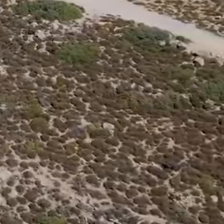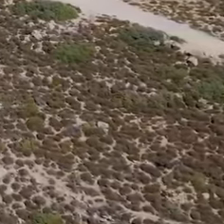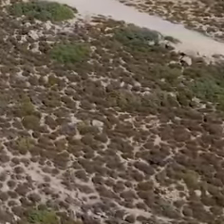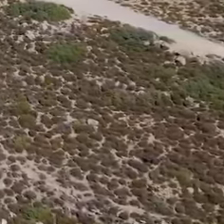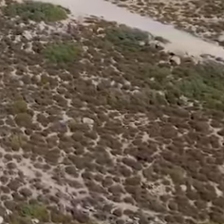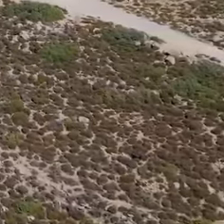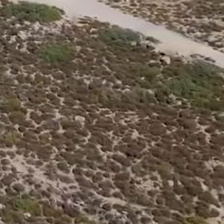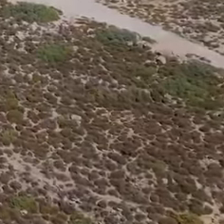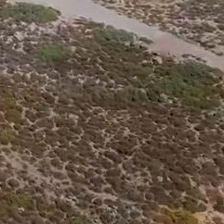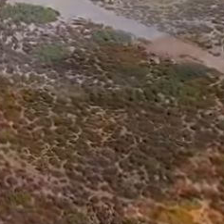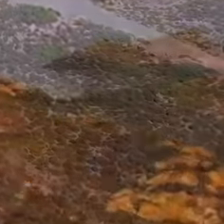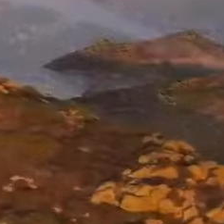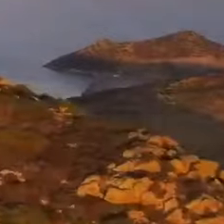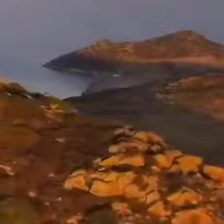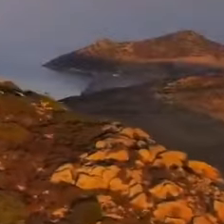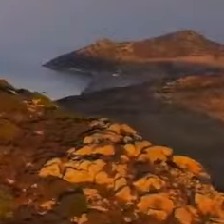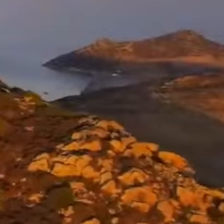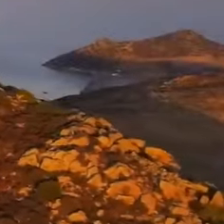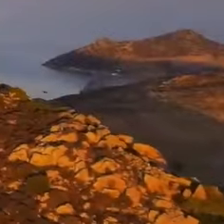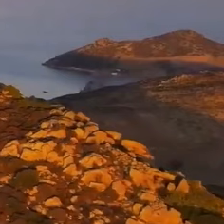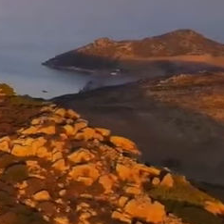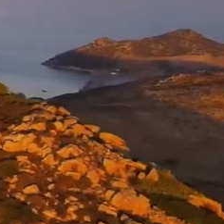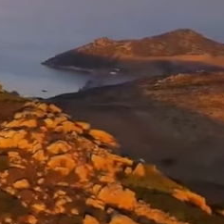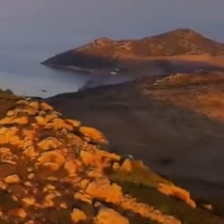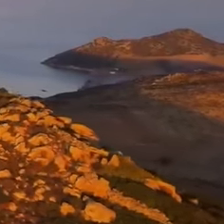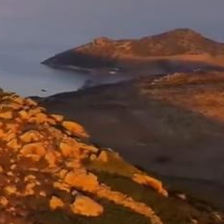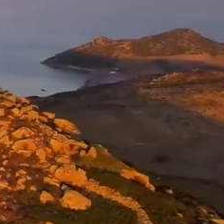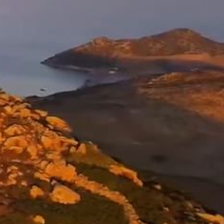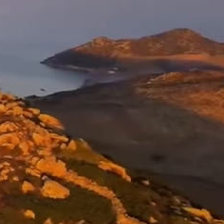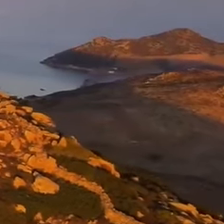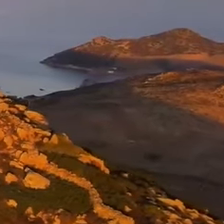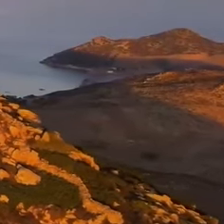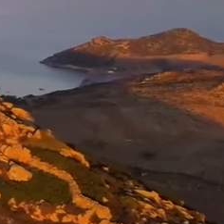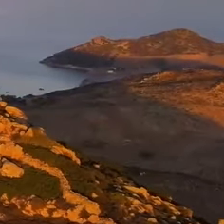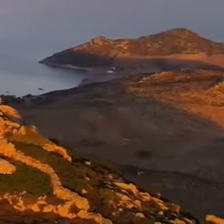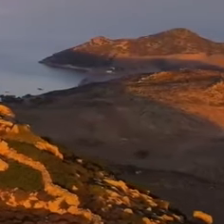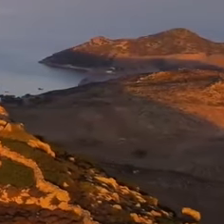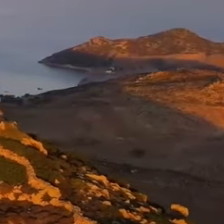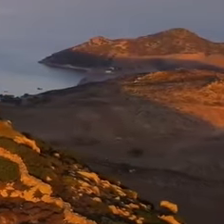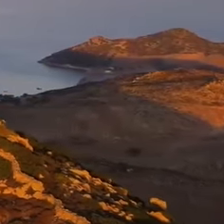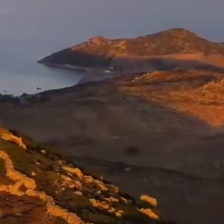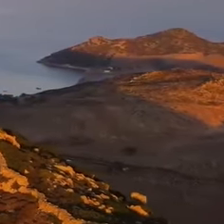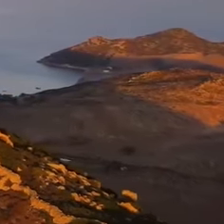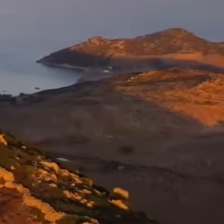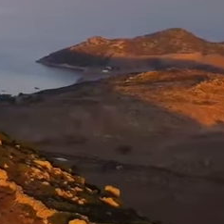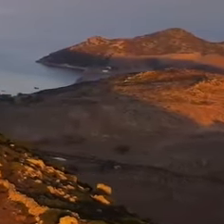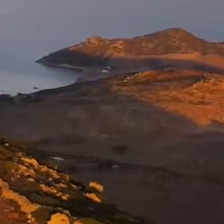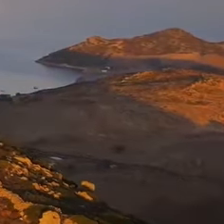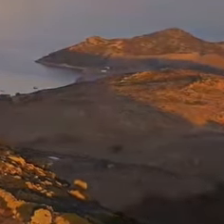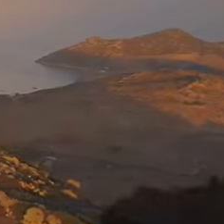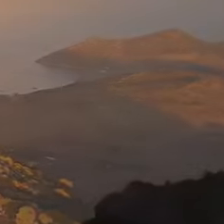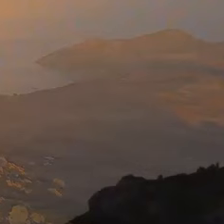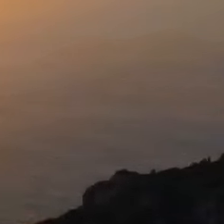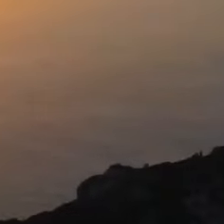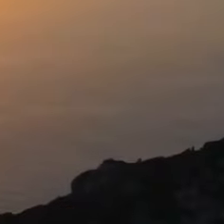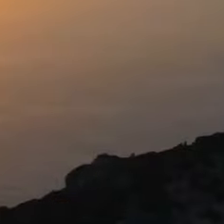Господень, кусающий себе язык от злости, и все-таки упорно не хотящий покориться сидящему на престоле. То есть это откровение в том числе о